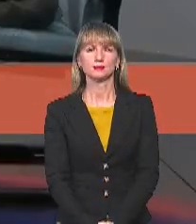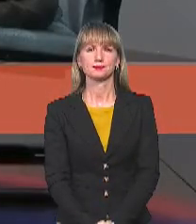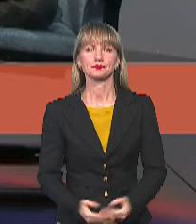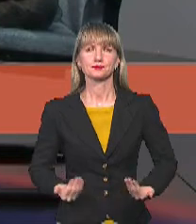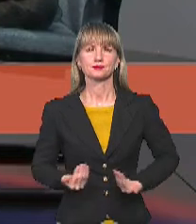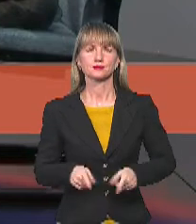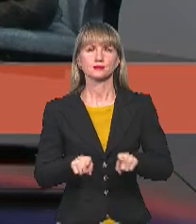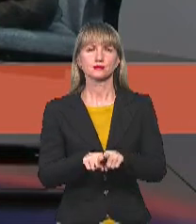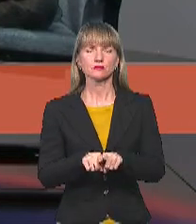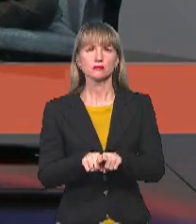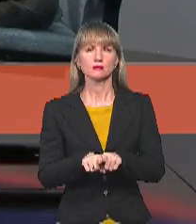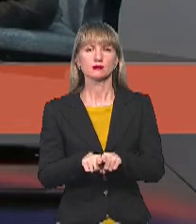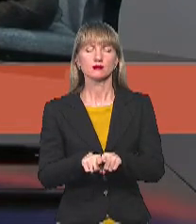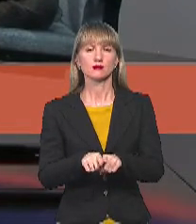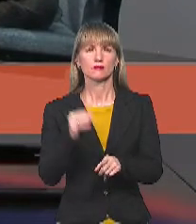– така штука полосата.